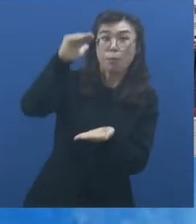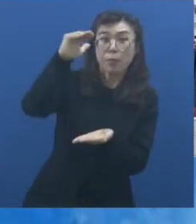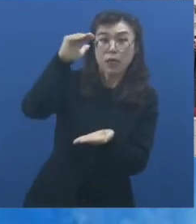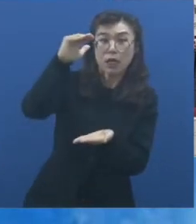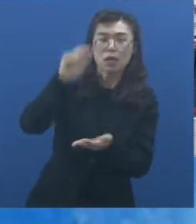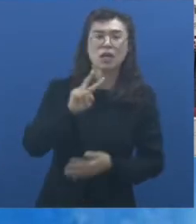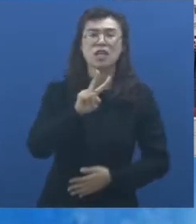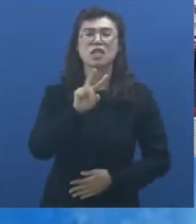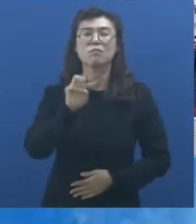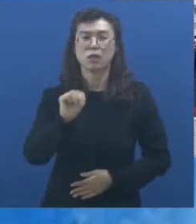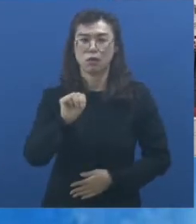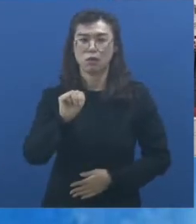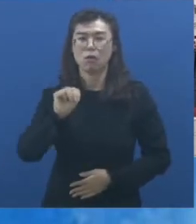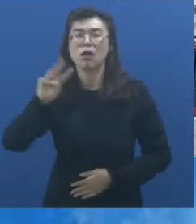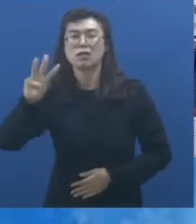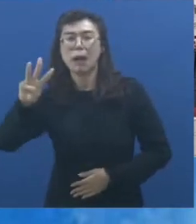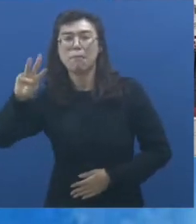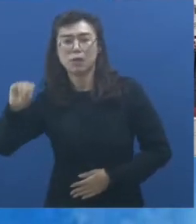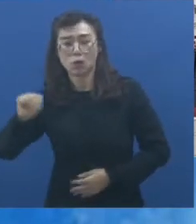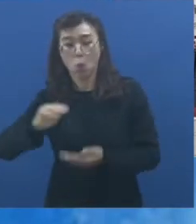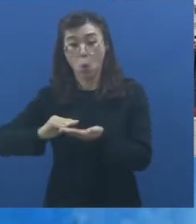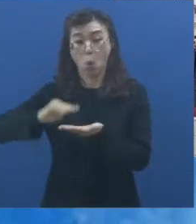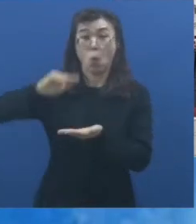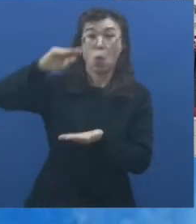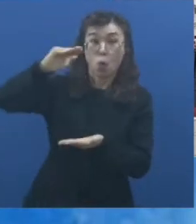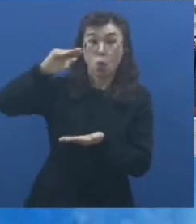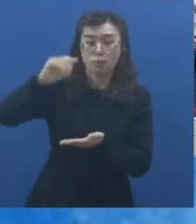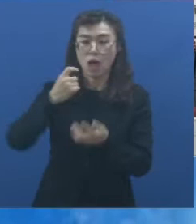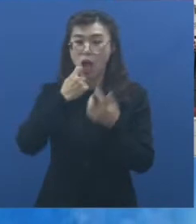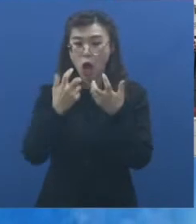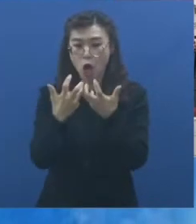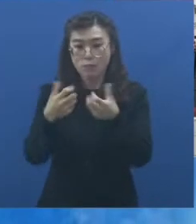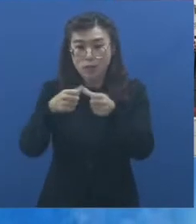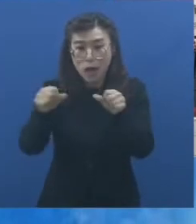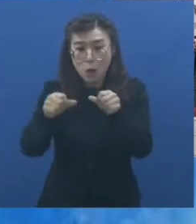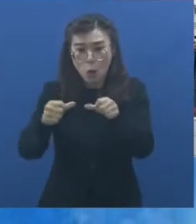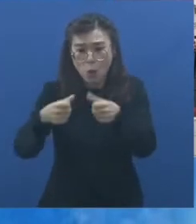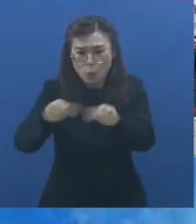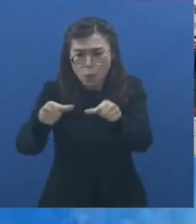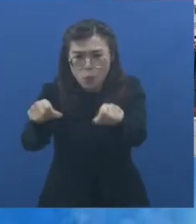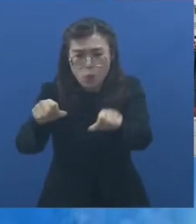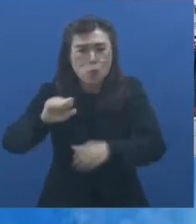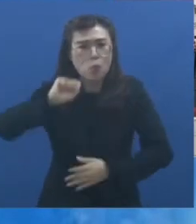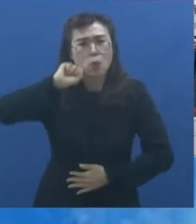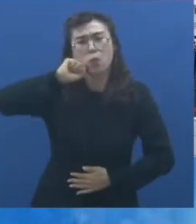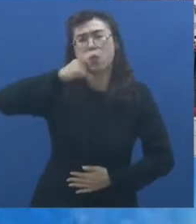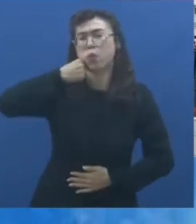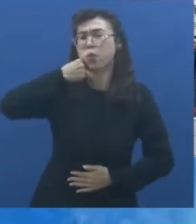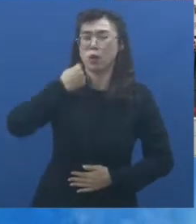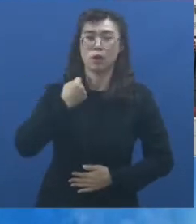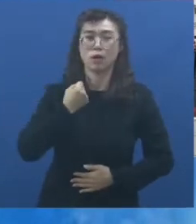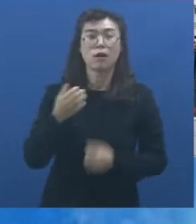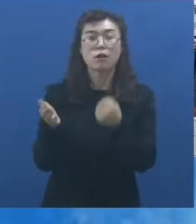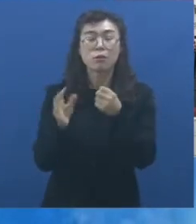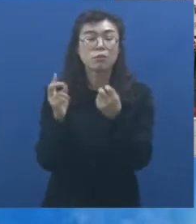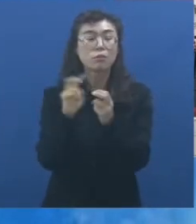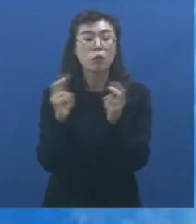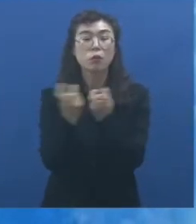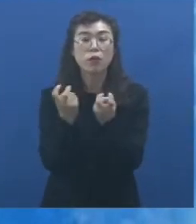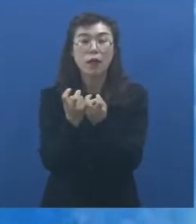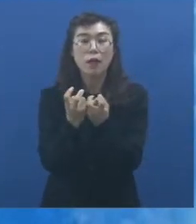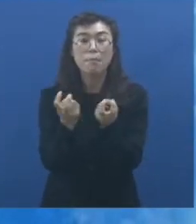두께가 저그 어려움 할 그냥 2 나이프로 깨뜨리기 가 쉽나요 적 그렇지가 못하죠 그래서 이번에는 어떤 게 필요하냐 하면